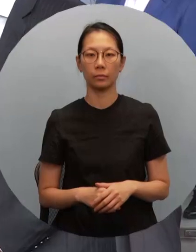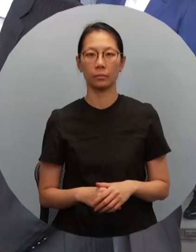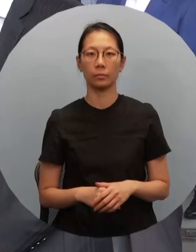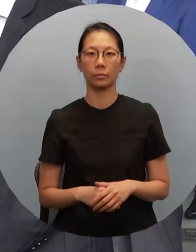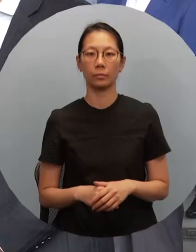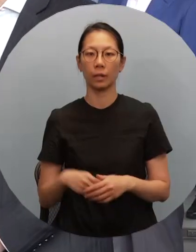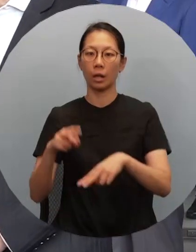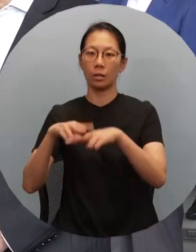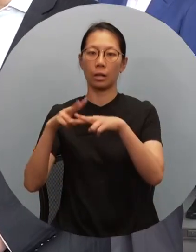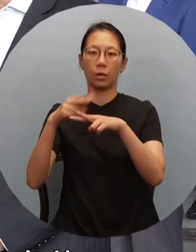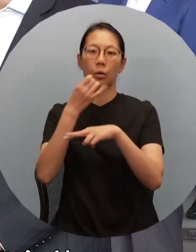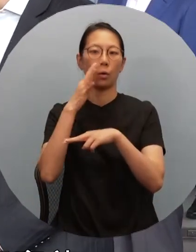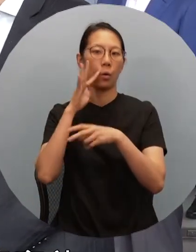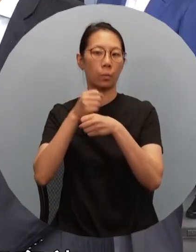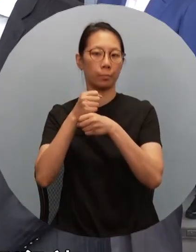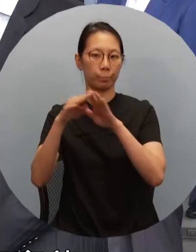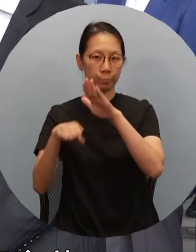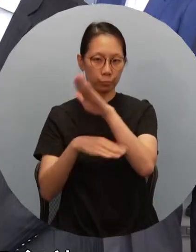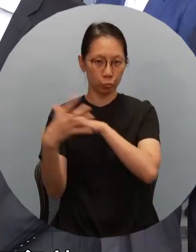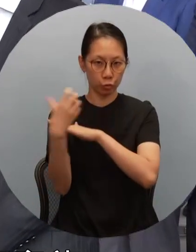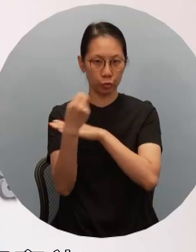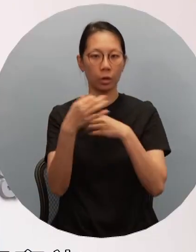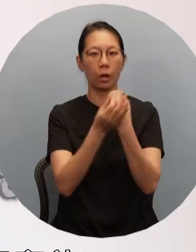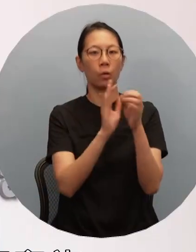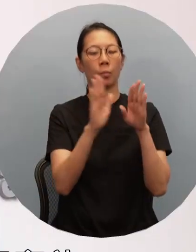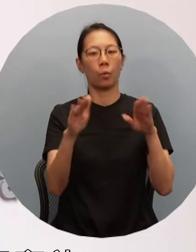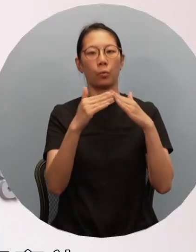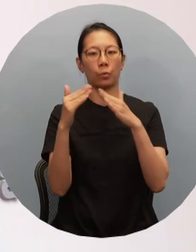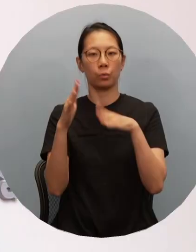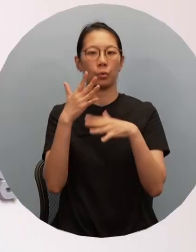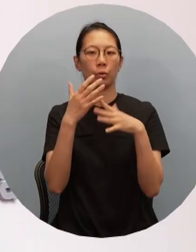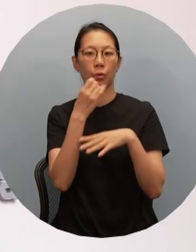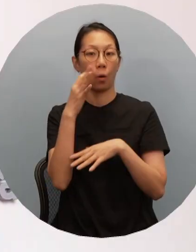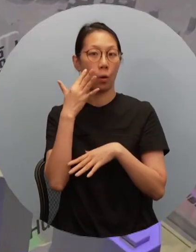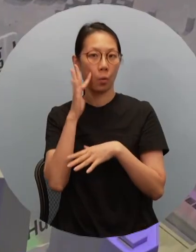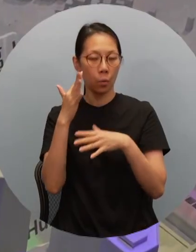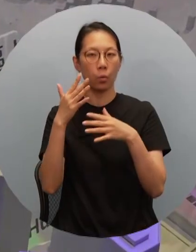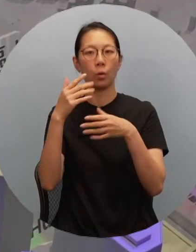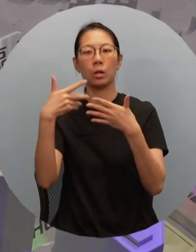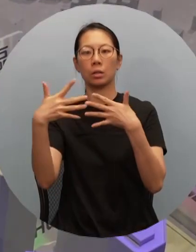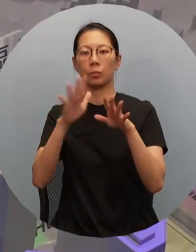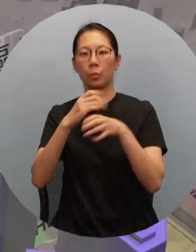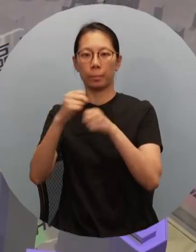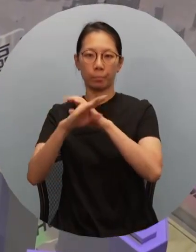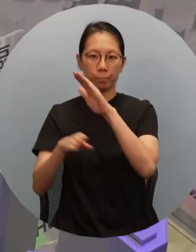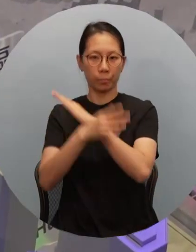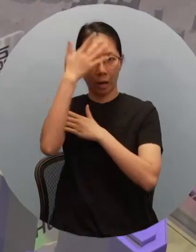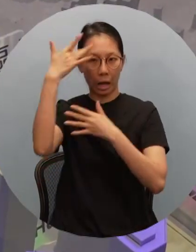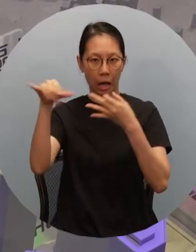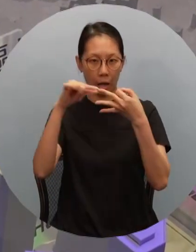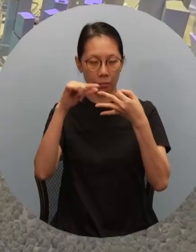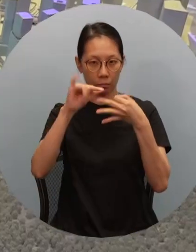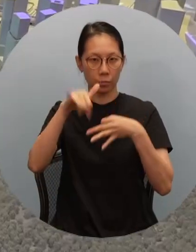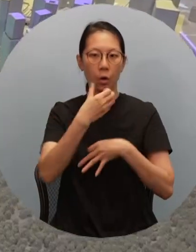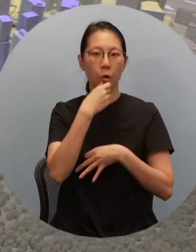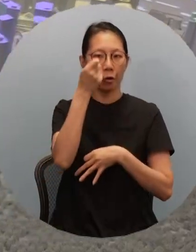中央港澳工作辦公室主任、國務院港澳事務辦公室主任夏寶龍抵港進行考察調研。朝早先到洪水橋